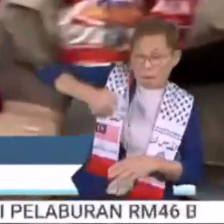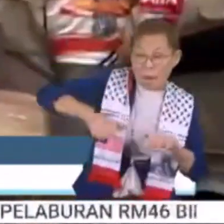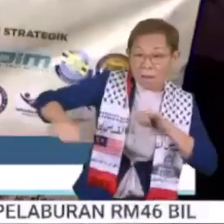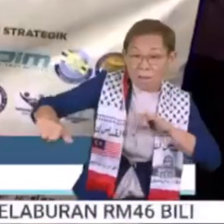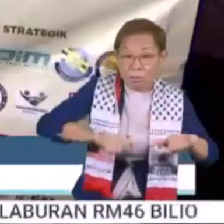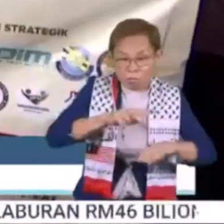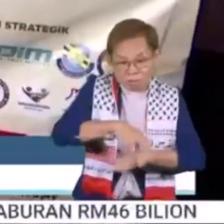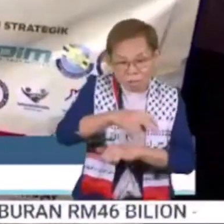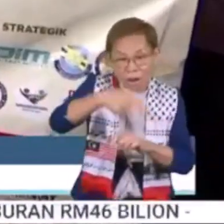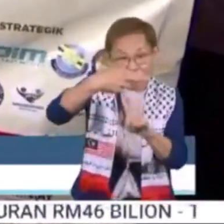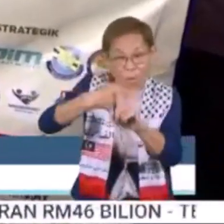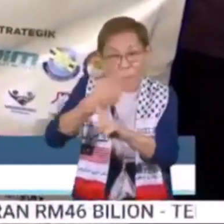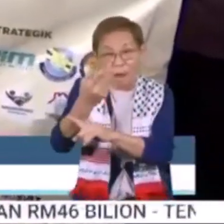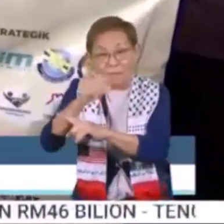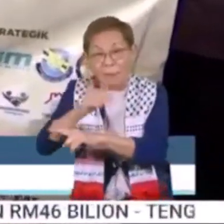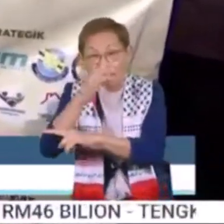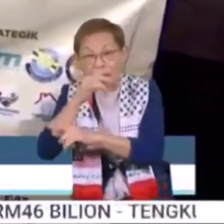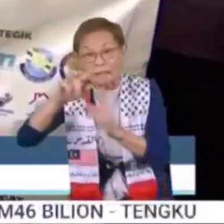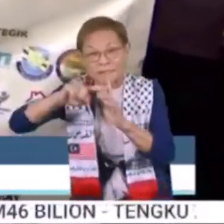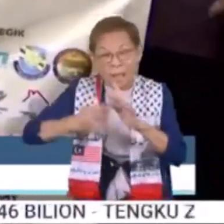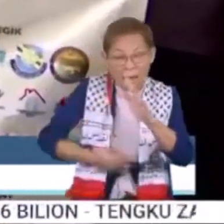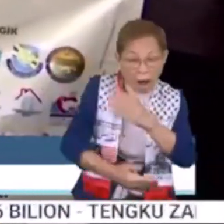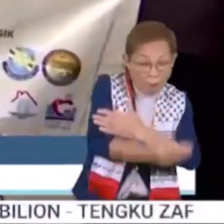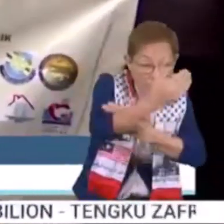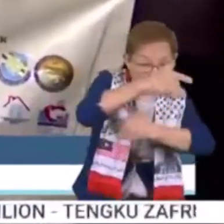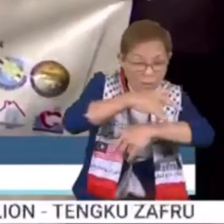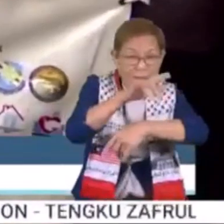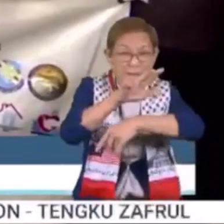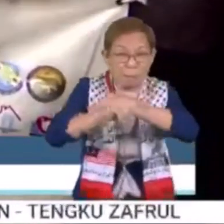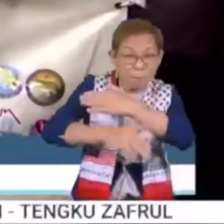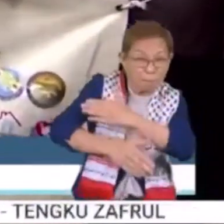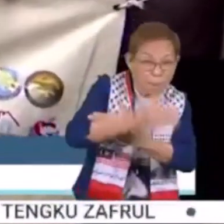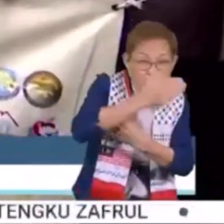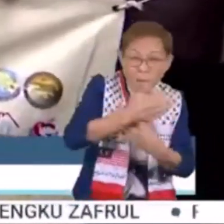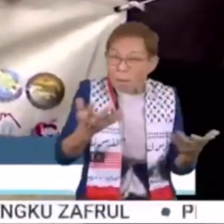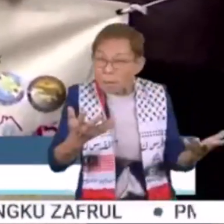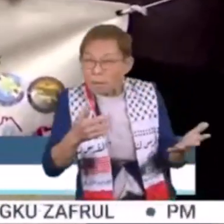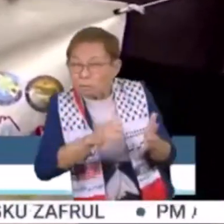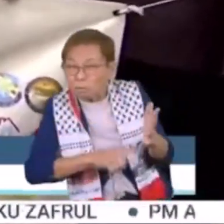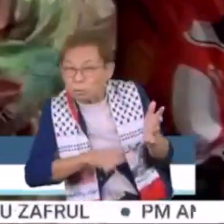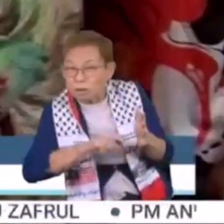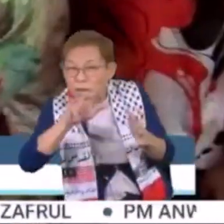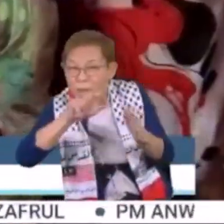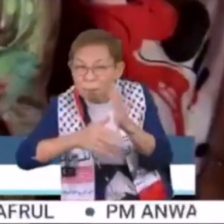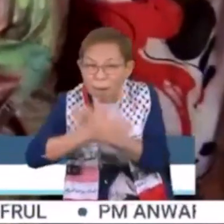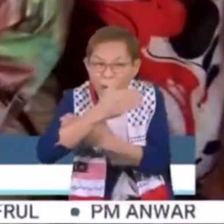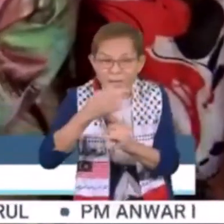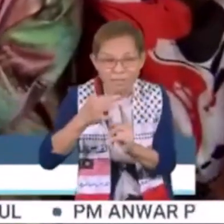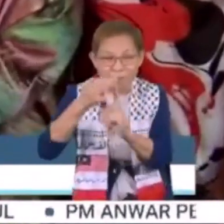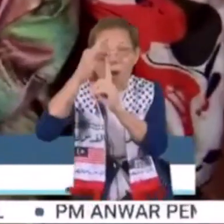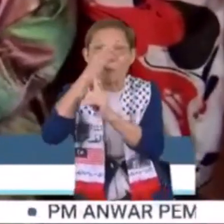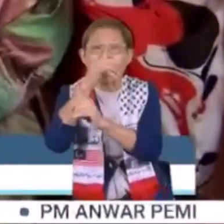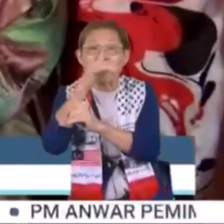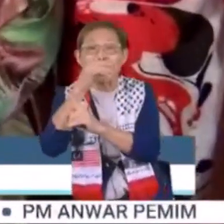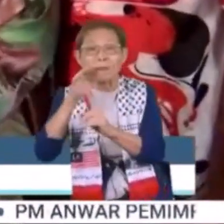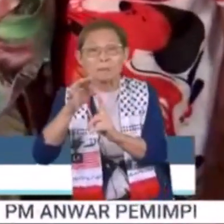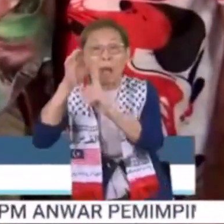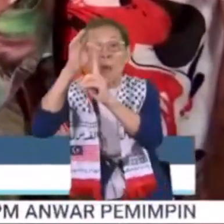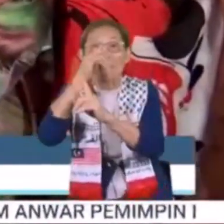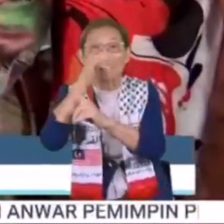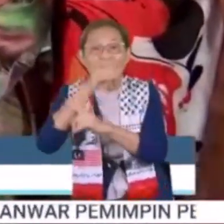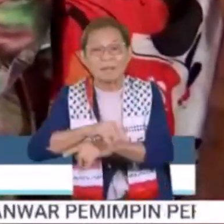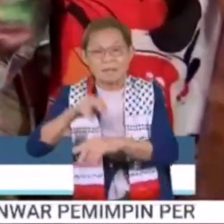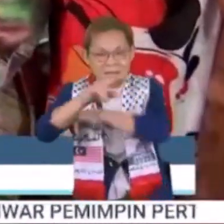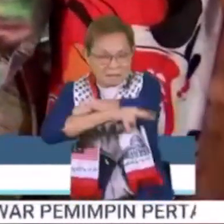aktiviti untuk jelajah Ramadan RTM Melaka ini bermula seawal jam 3 pagi. Apa agaknya tu? Okey, memang istimewa sikit Melaka sebab kalau di negeri